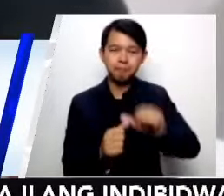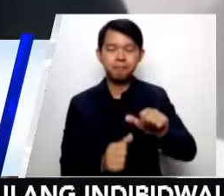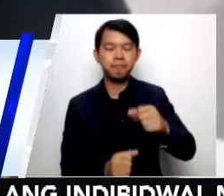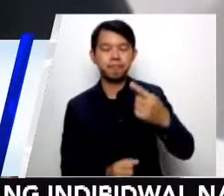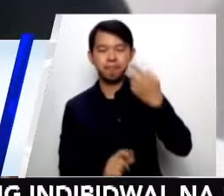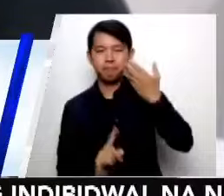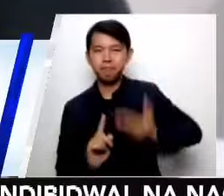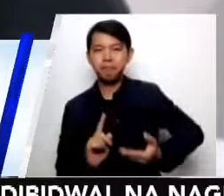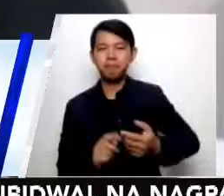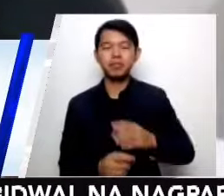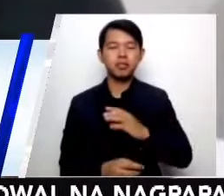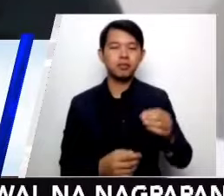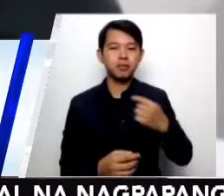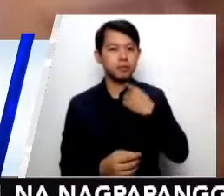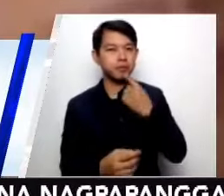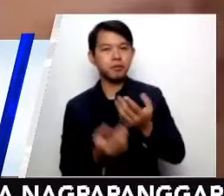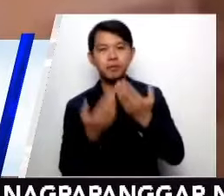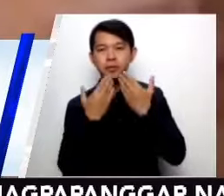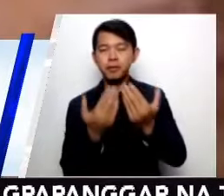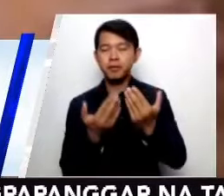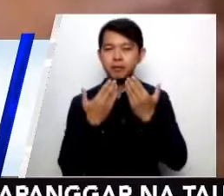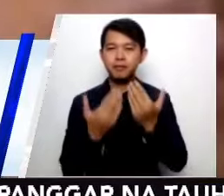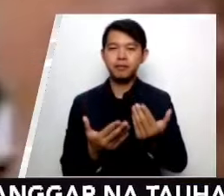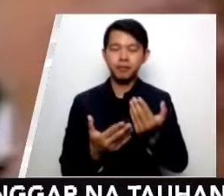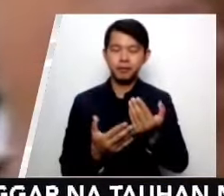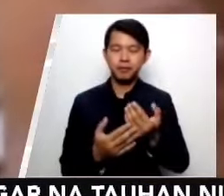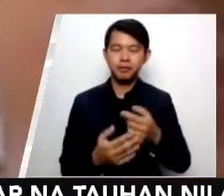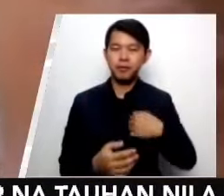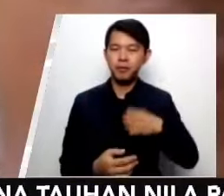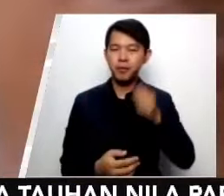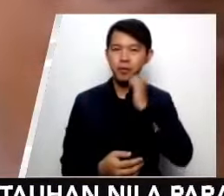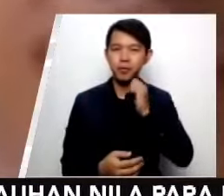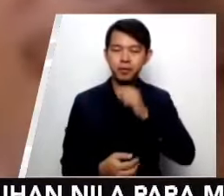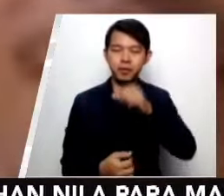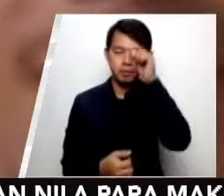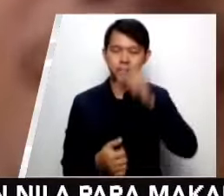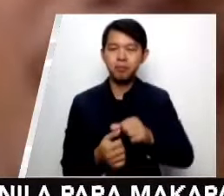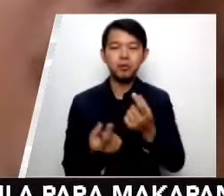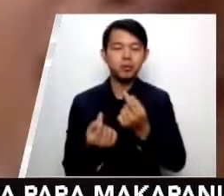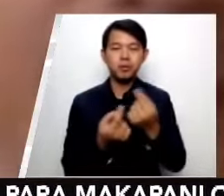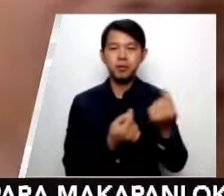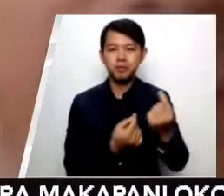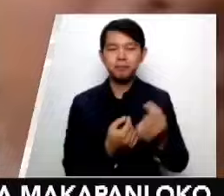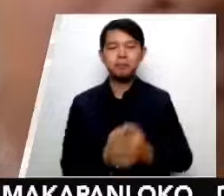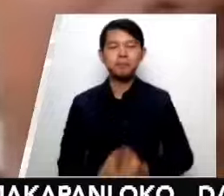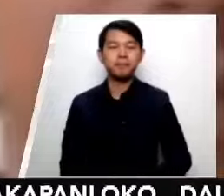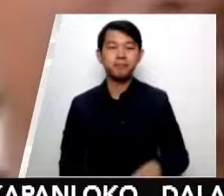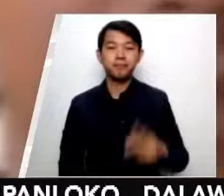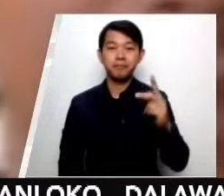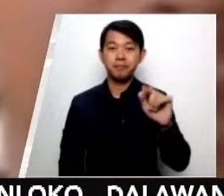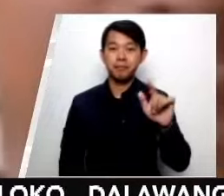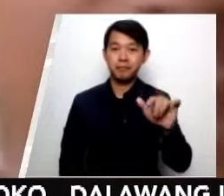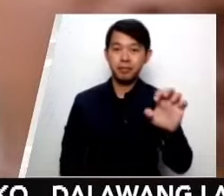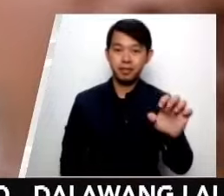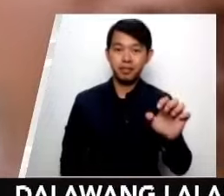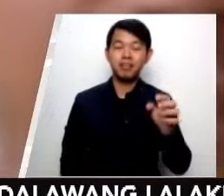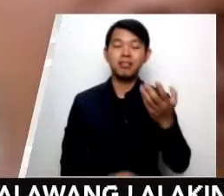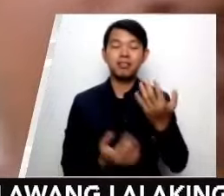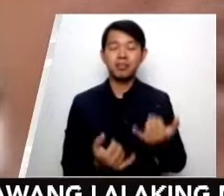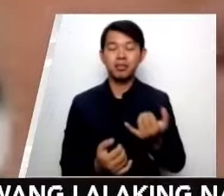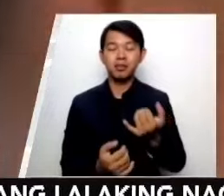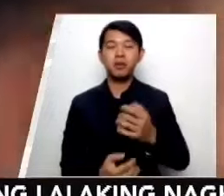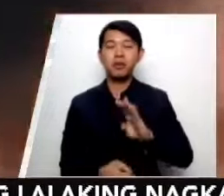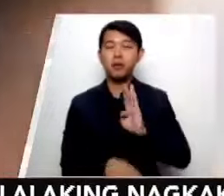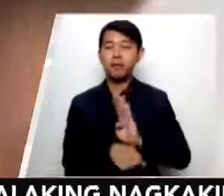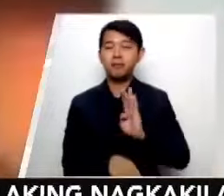ako yung ginawa niya sa akin. Dati naalala mo, maliit pa, di ba? Si Kyle, isa ng business owner sa Maynila, habang si